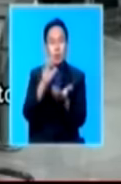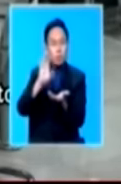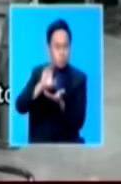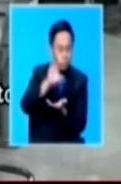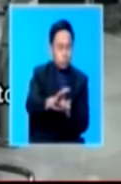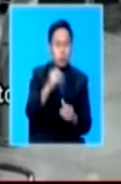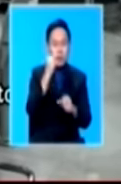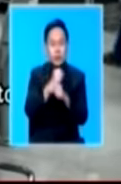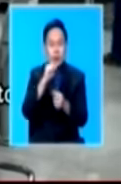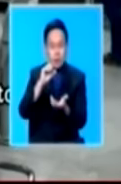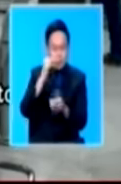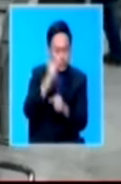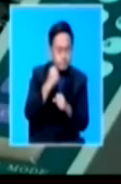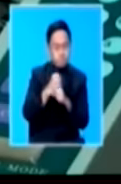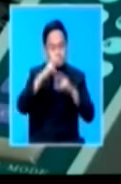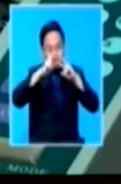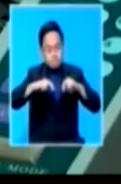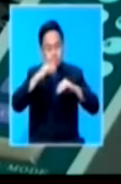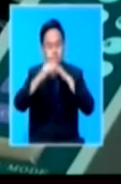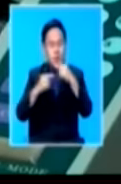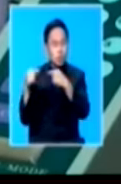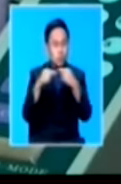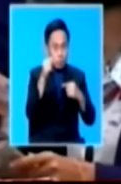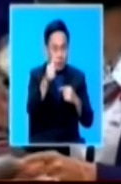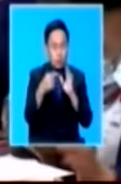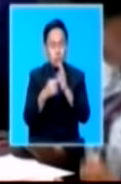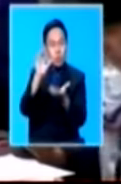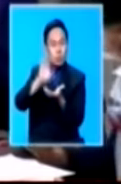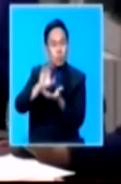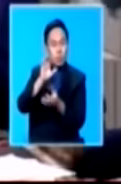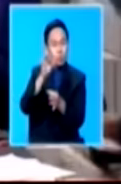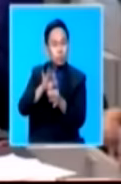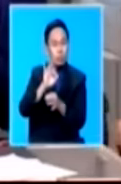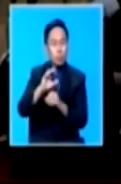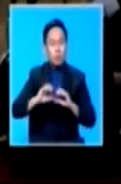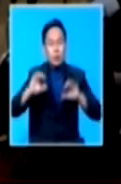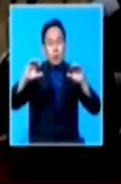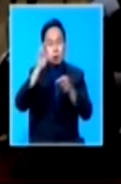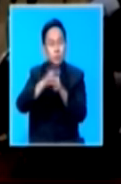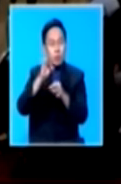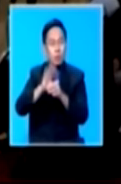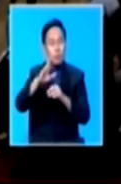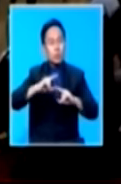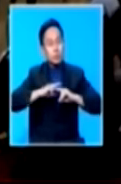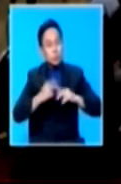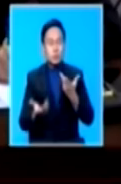ได้ทั้งจากธนาคารของรัฐและเอกชนมีกองทุนร่วมลงทุนให้เกิดความเข้มแข็งสร้างเวทีแลกเปลี่ยนเรียนรู้ระหว่างธุร